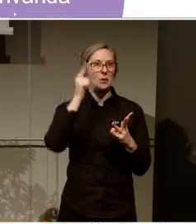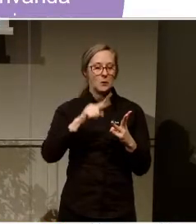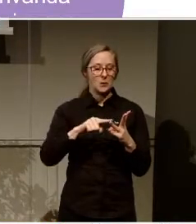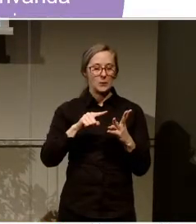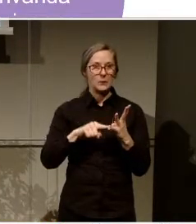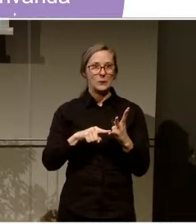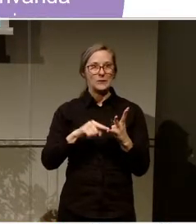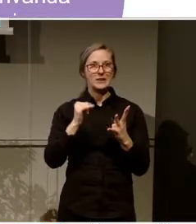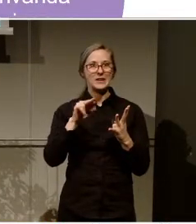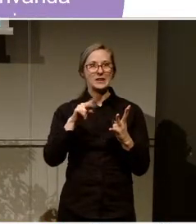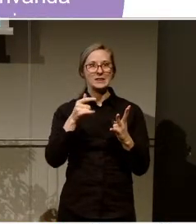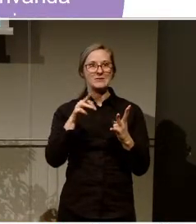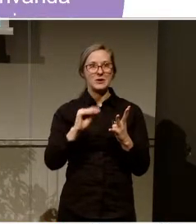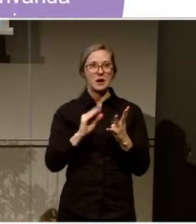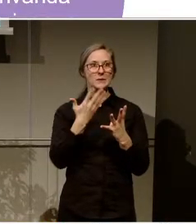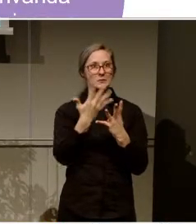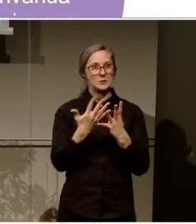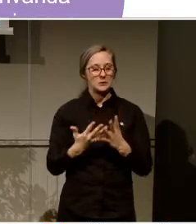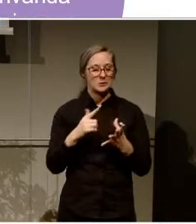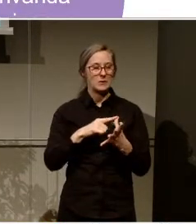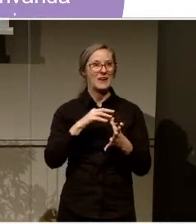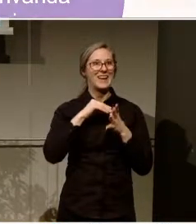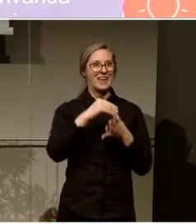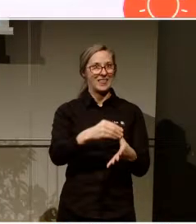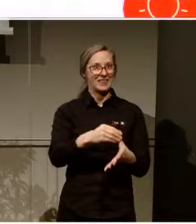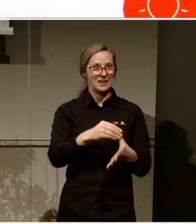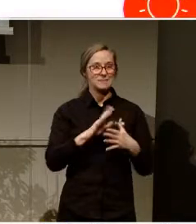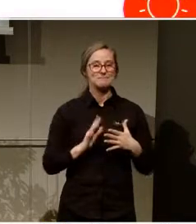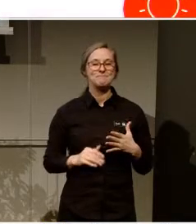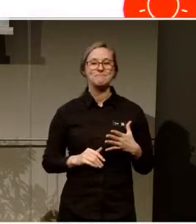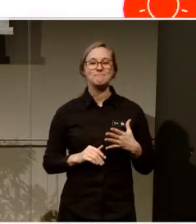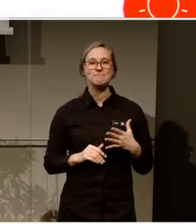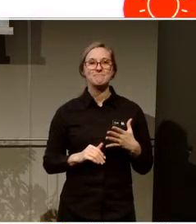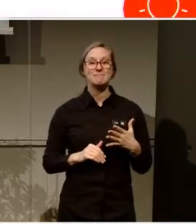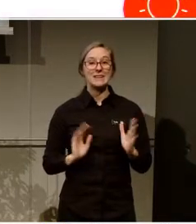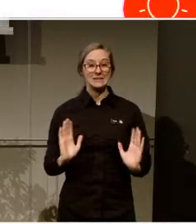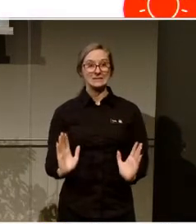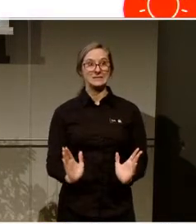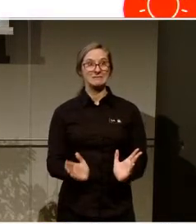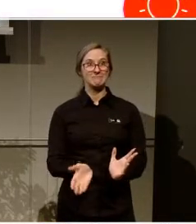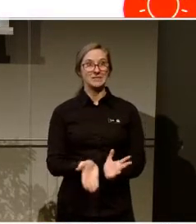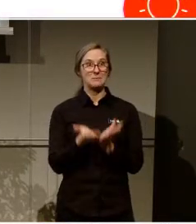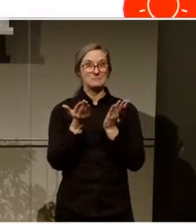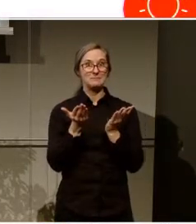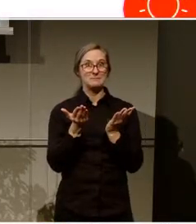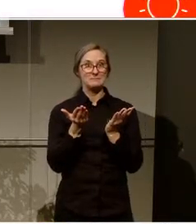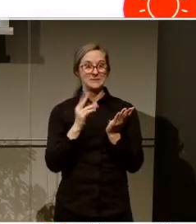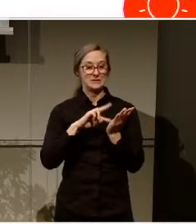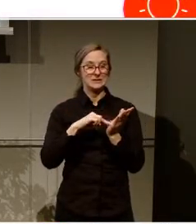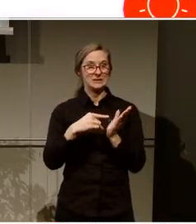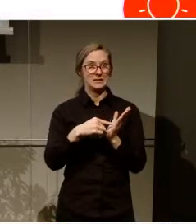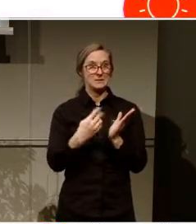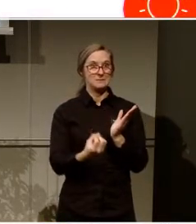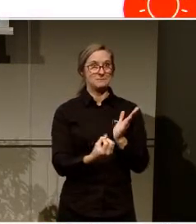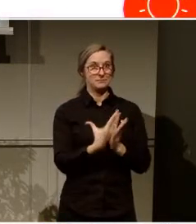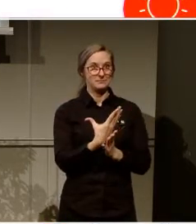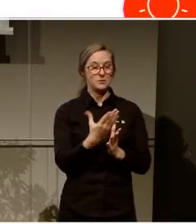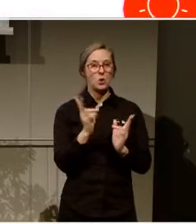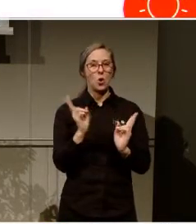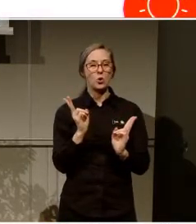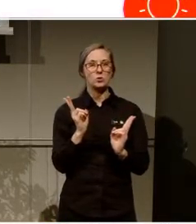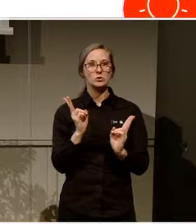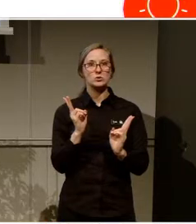digital infrastruktur och digital ledning. Och samtidigt som strategin antogs så